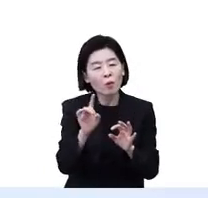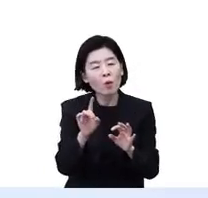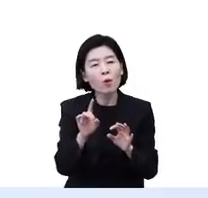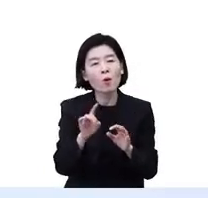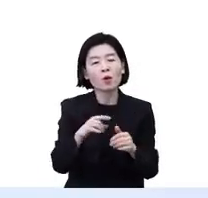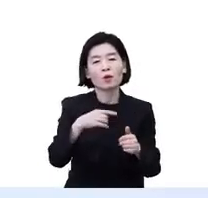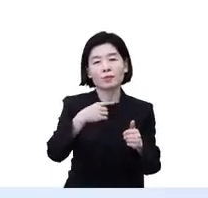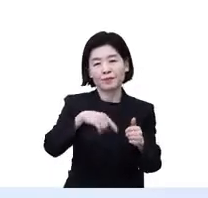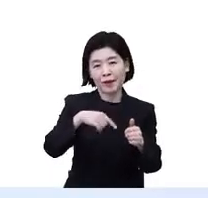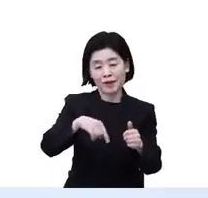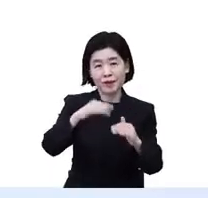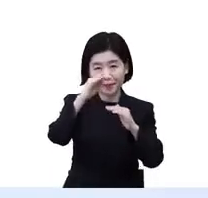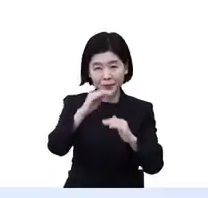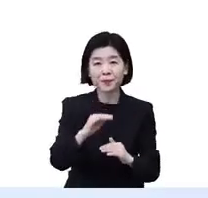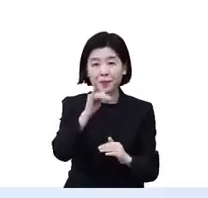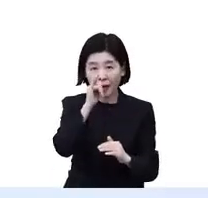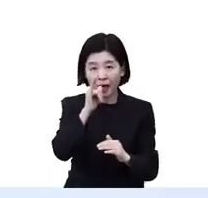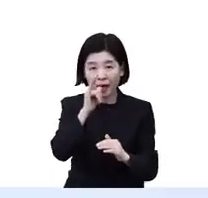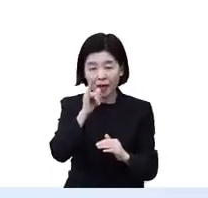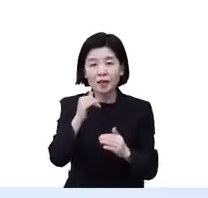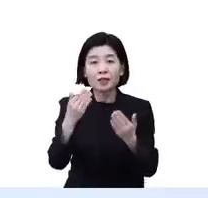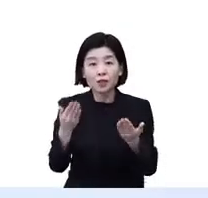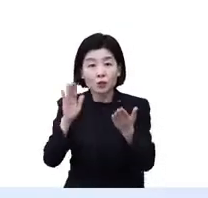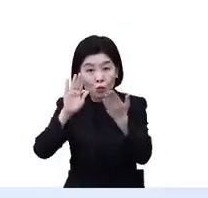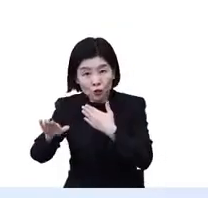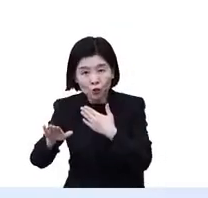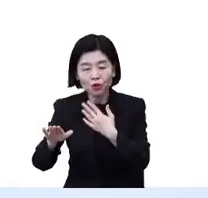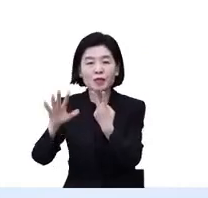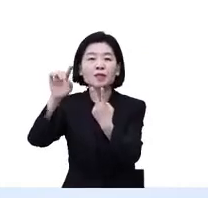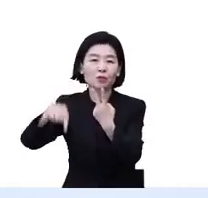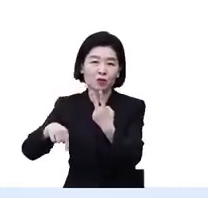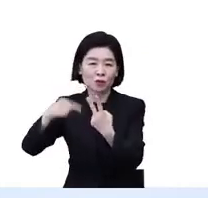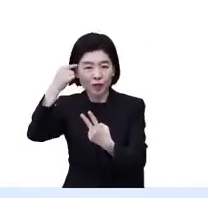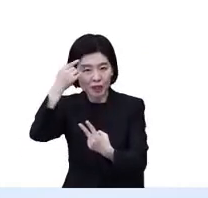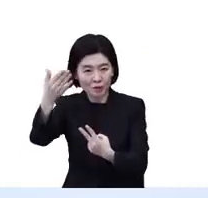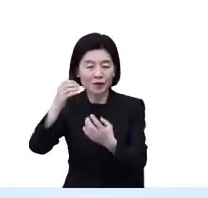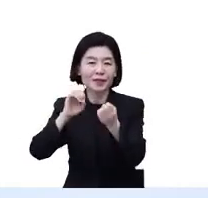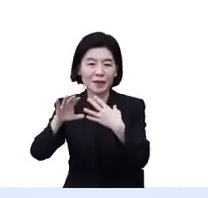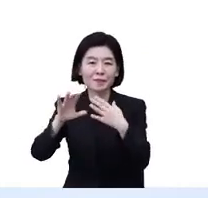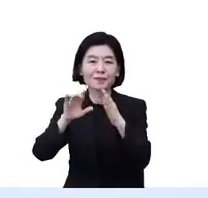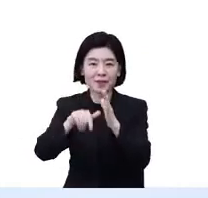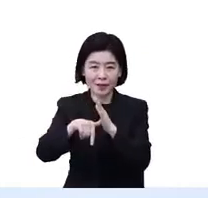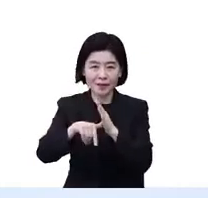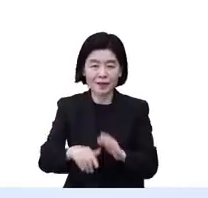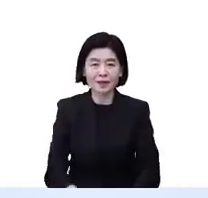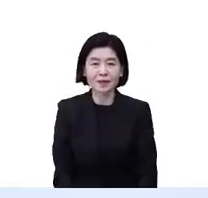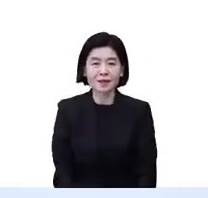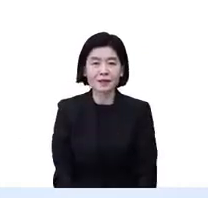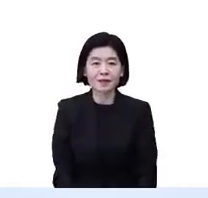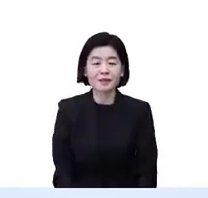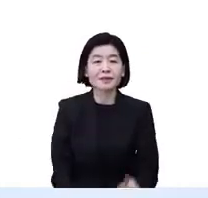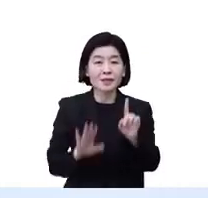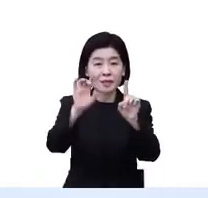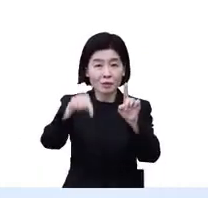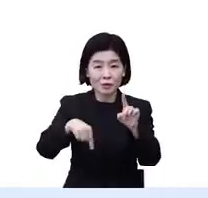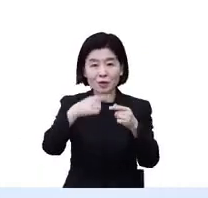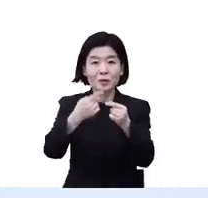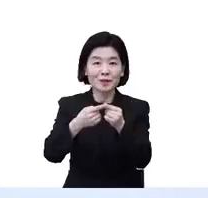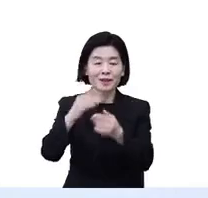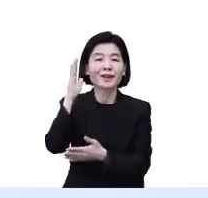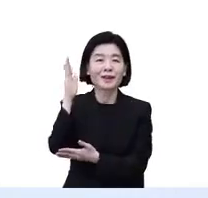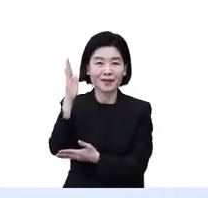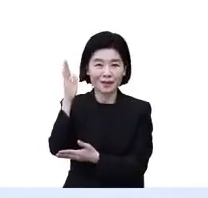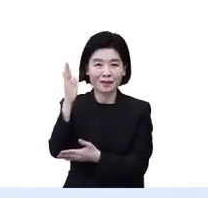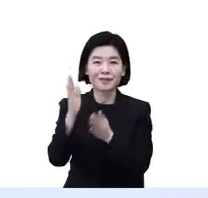있고요. 쉬는 시간을 가진 후에 2부에는 질의응답 시간 가져보도록 하겠습니다. 자, 그럼 1부의 첫 번째 강연부터